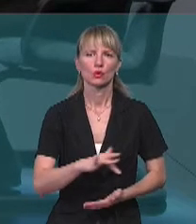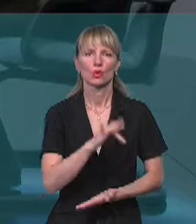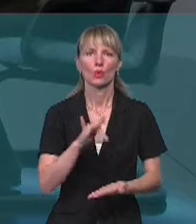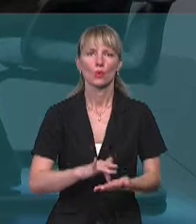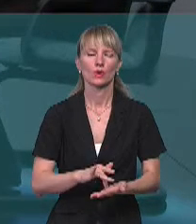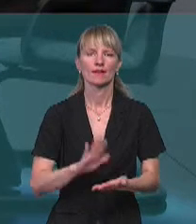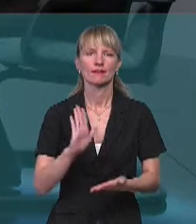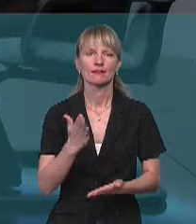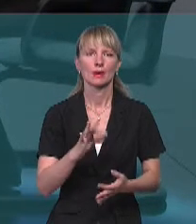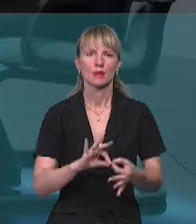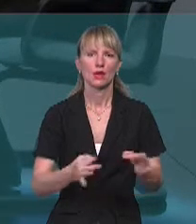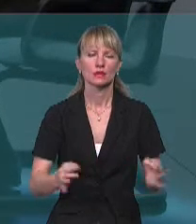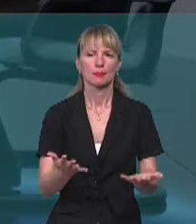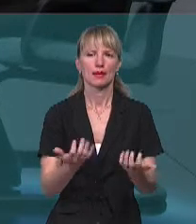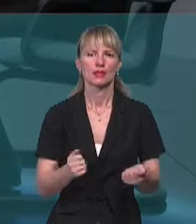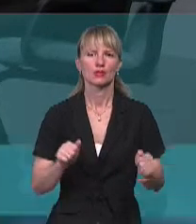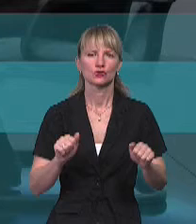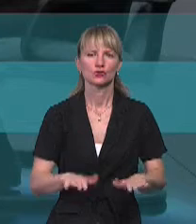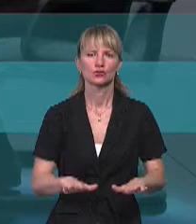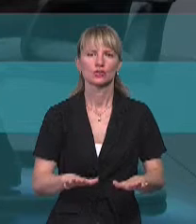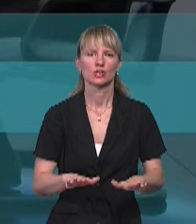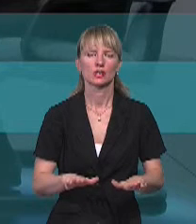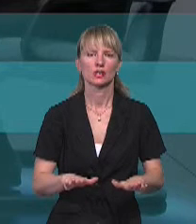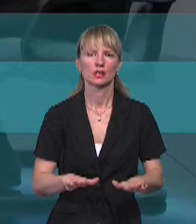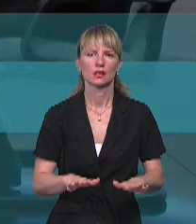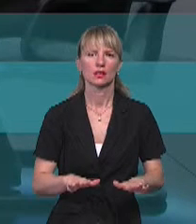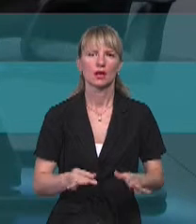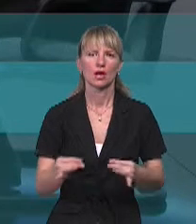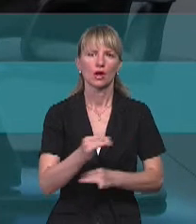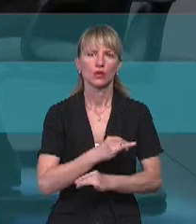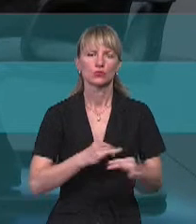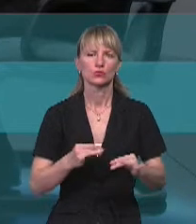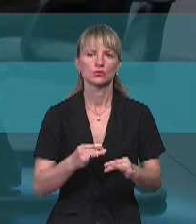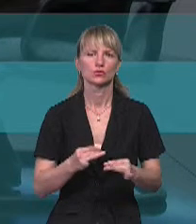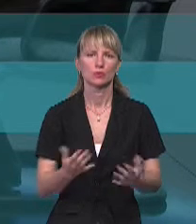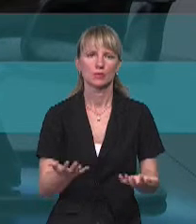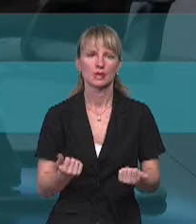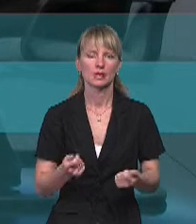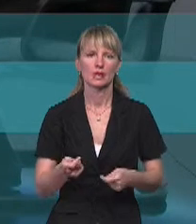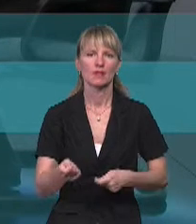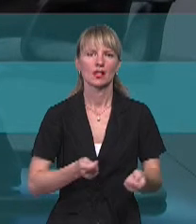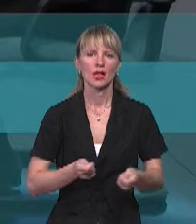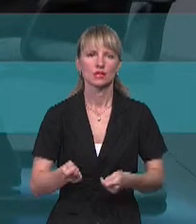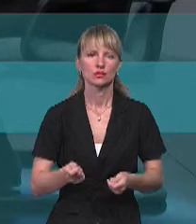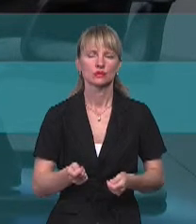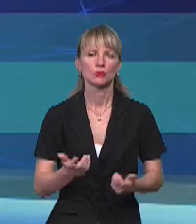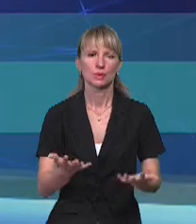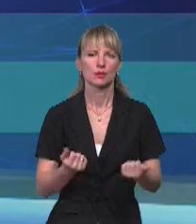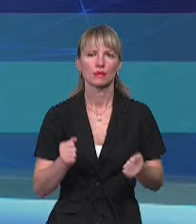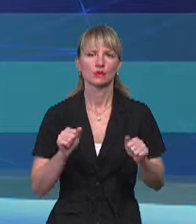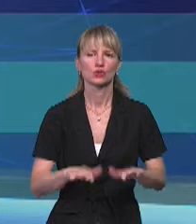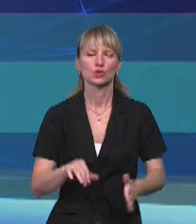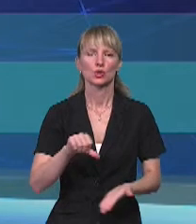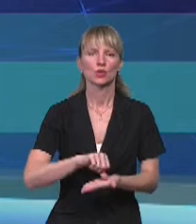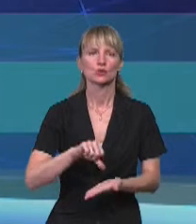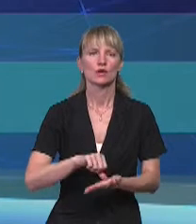города в процесс принятия решений, в том числе обсуждения решений, принятых властью. То есть, принимая решение,